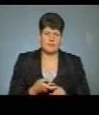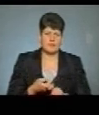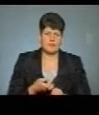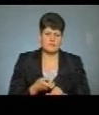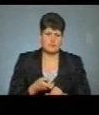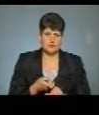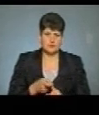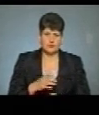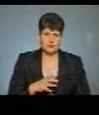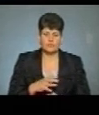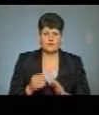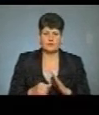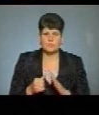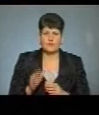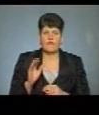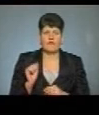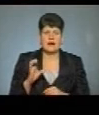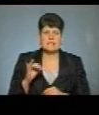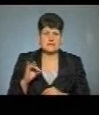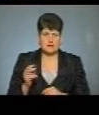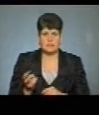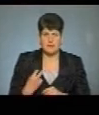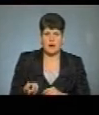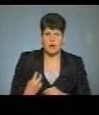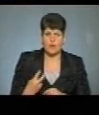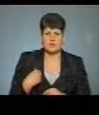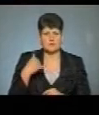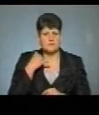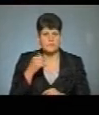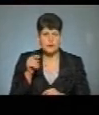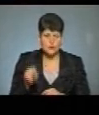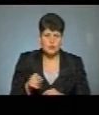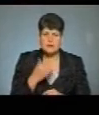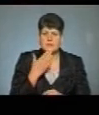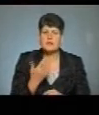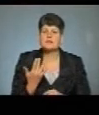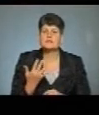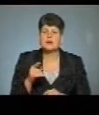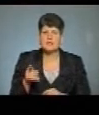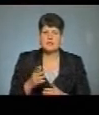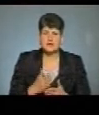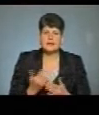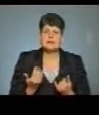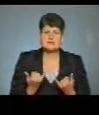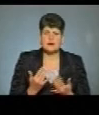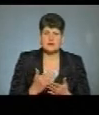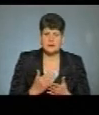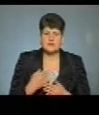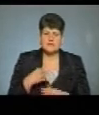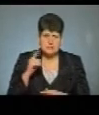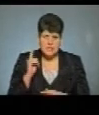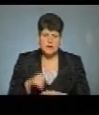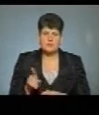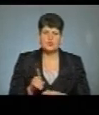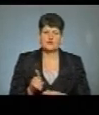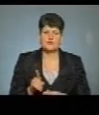безхатченком Василем, який до нас приходив. І я до нього зателефонувала, запитала, скільки їх є і де вони зараз знаходяться, тому що ми знаємо, що